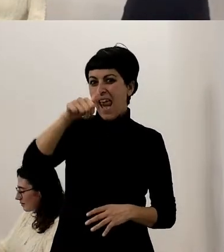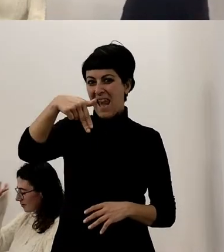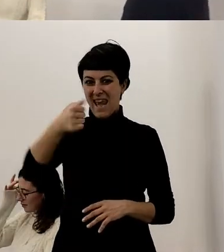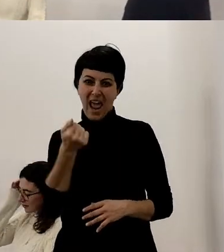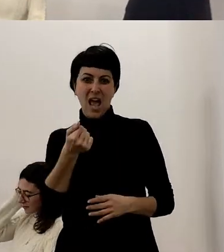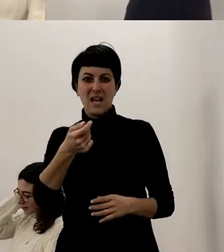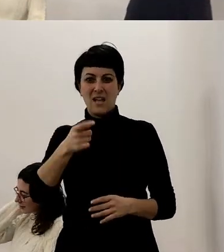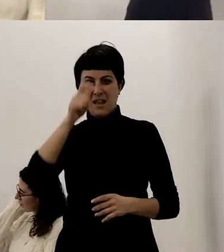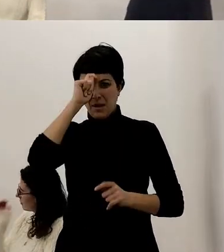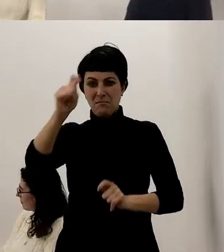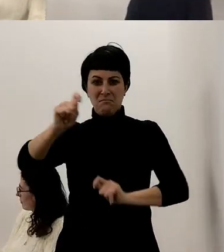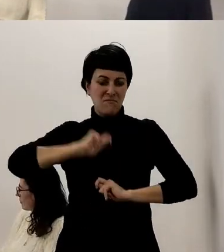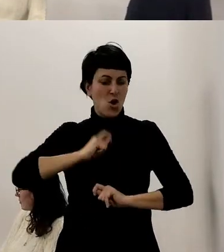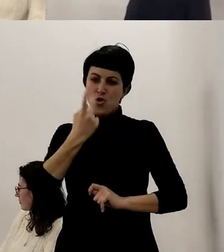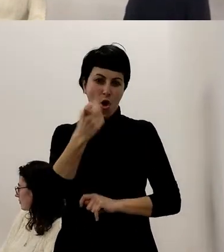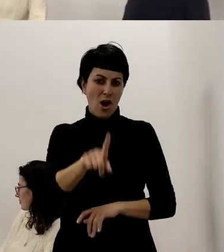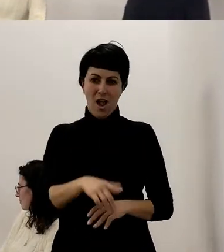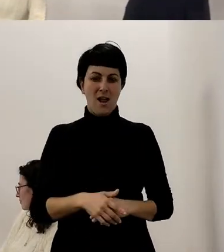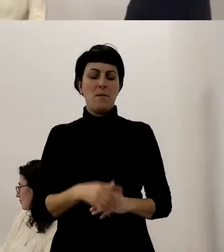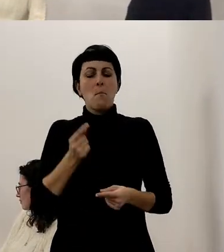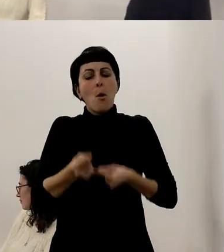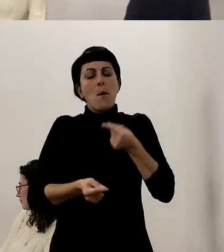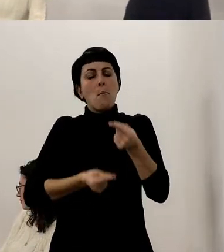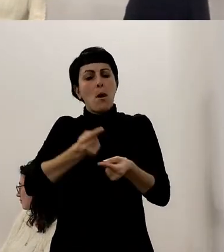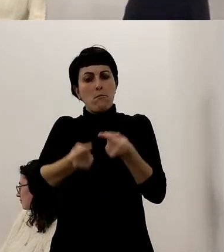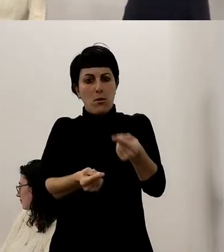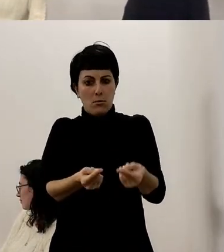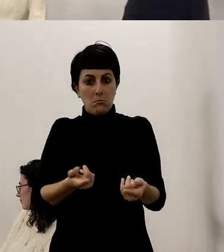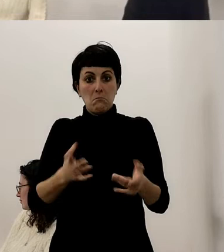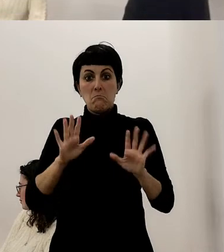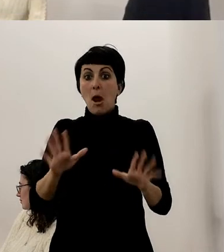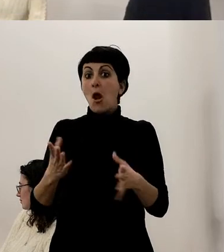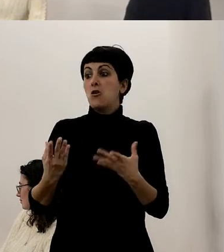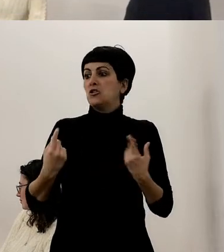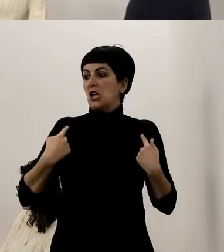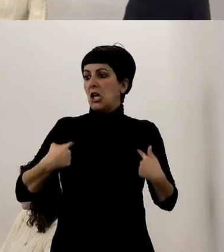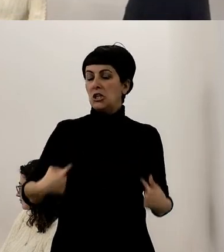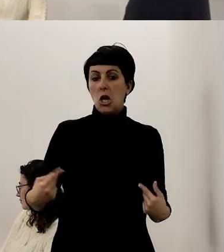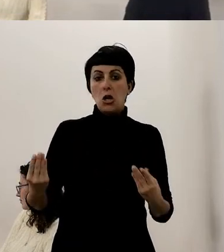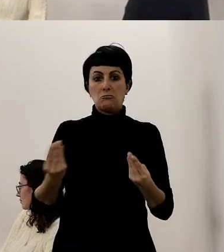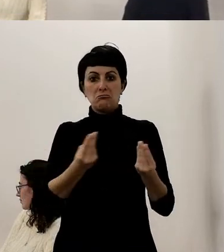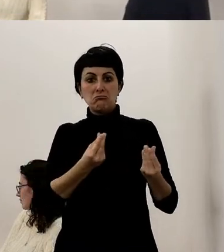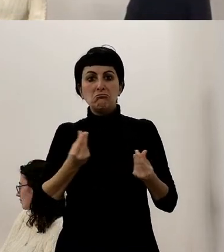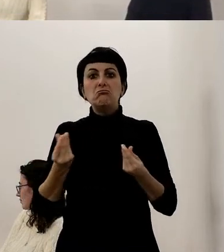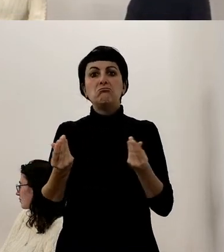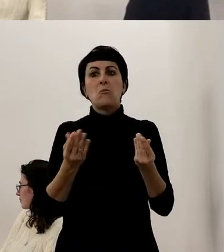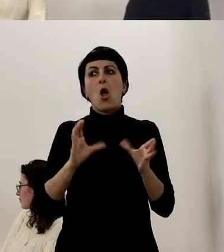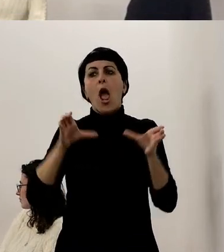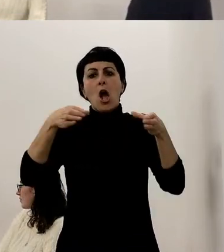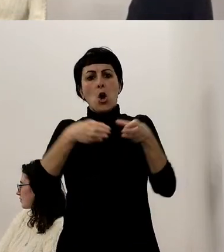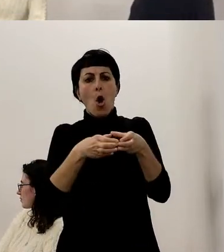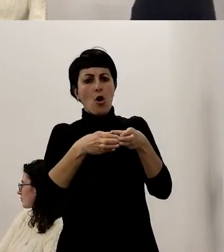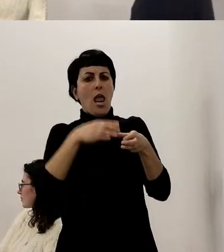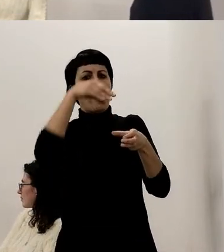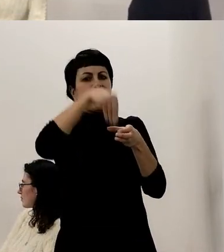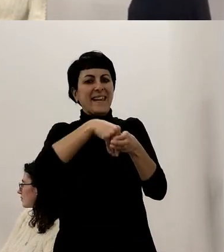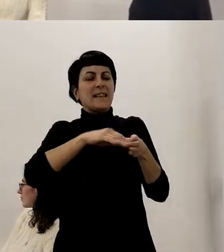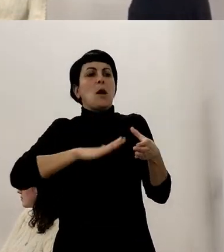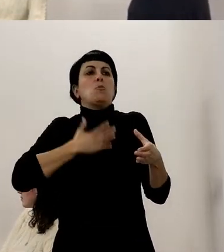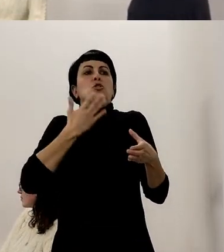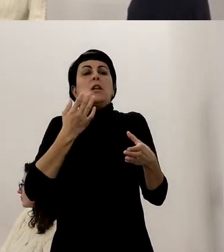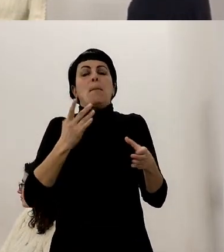poc, però molt bé, no tinc cap sensació. Ah, potser sí algú de la colla, però una